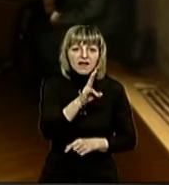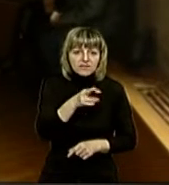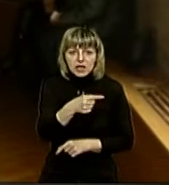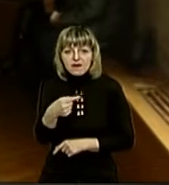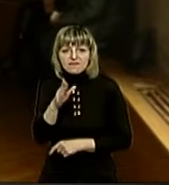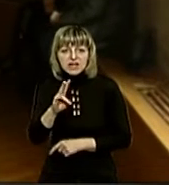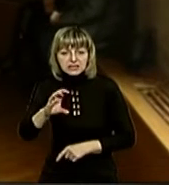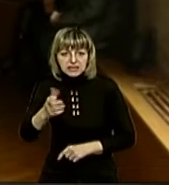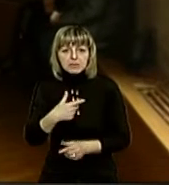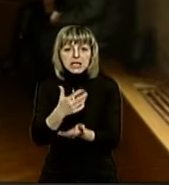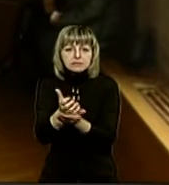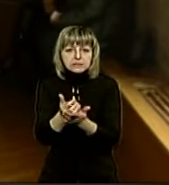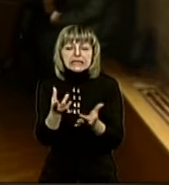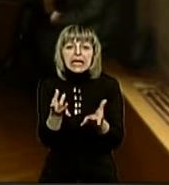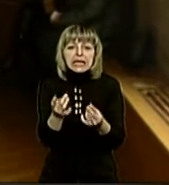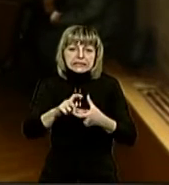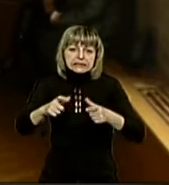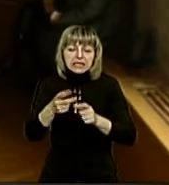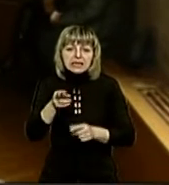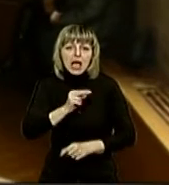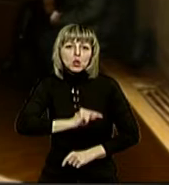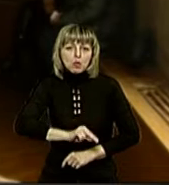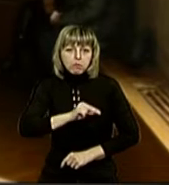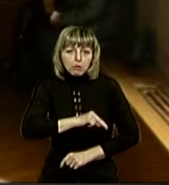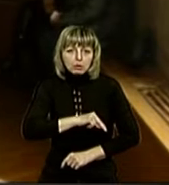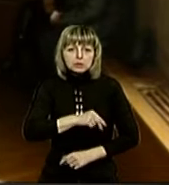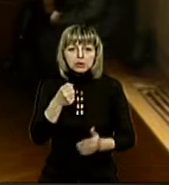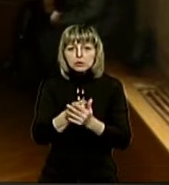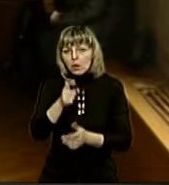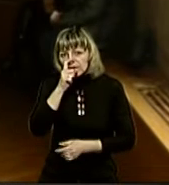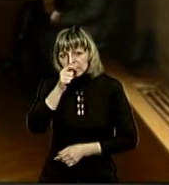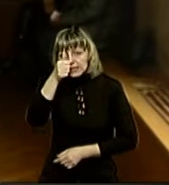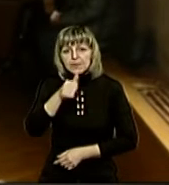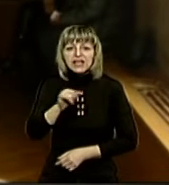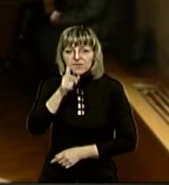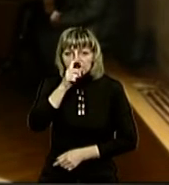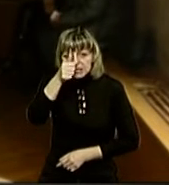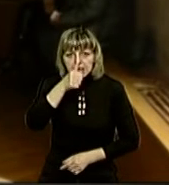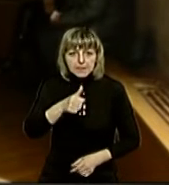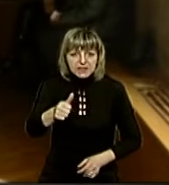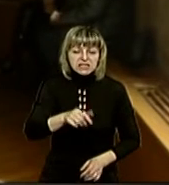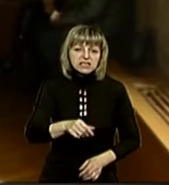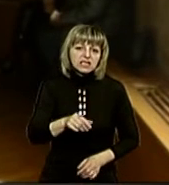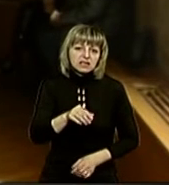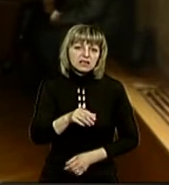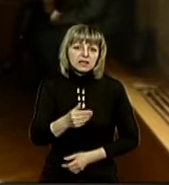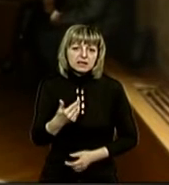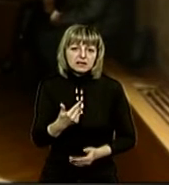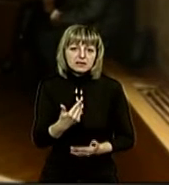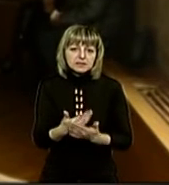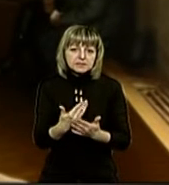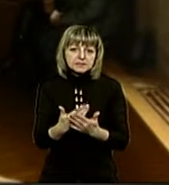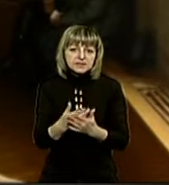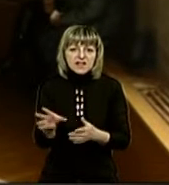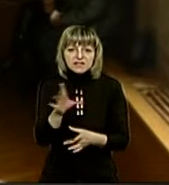заготовили все одно для роботи до квітня місяця, і в квітні місяці практично